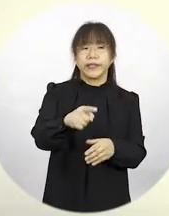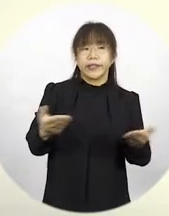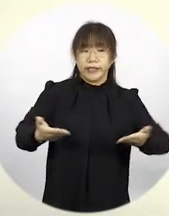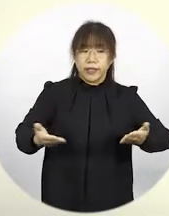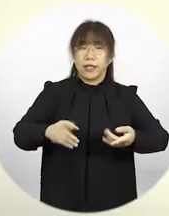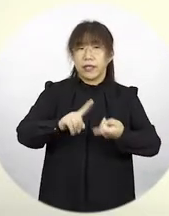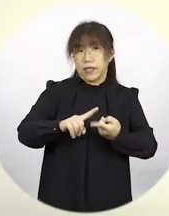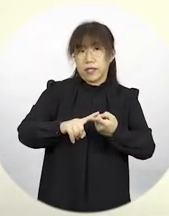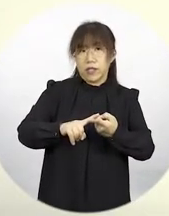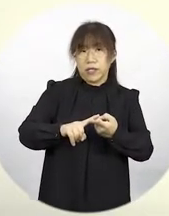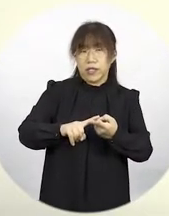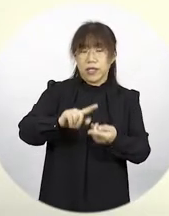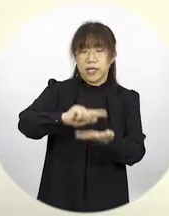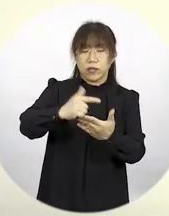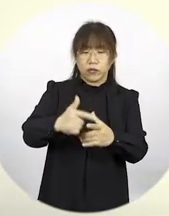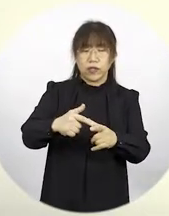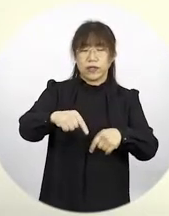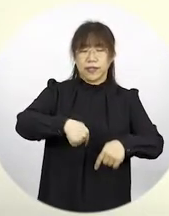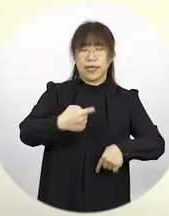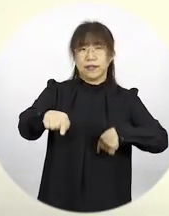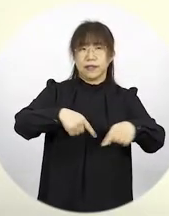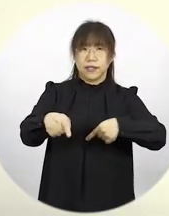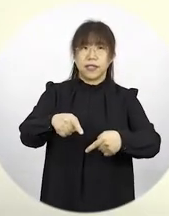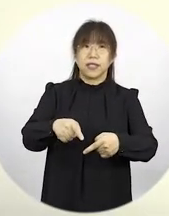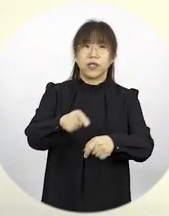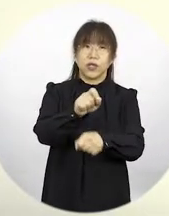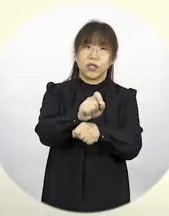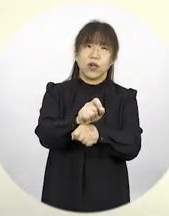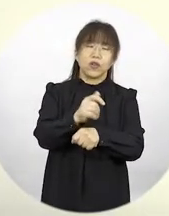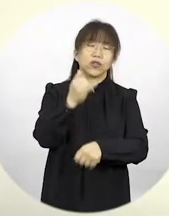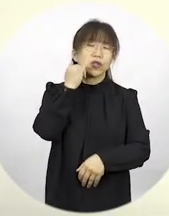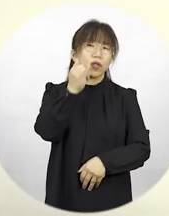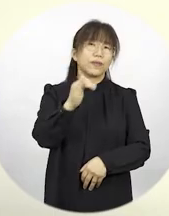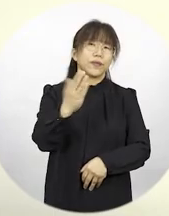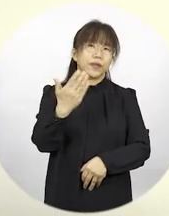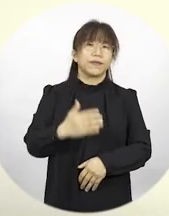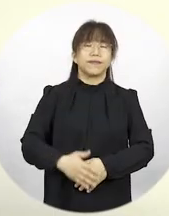자세한 내용은 강서구청 자체 행정과 로 문의하면 됩니다